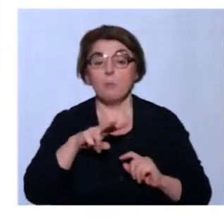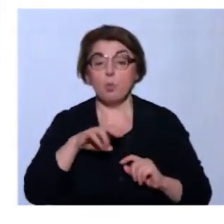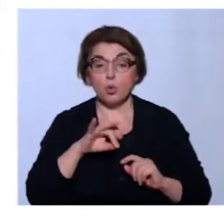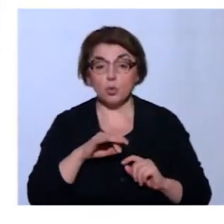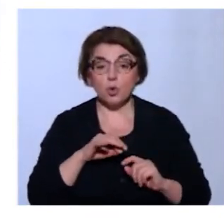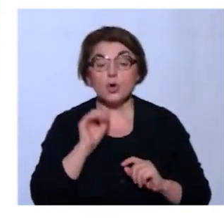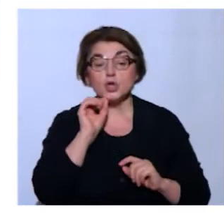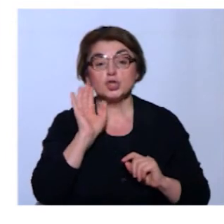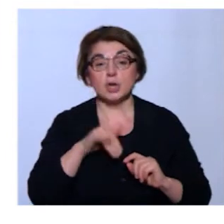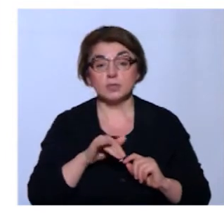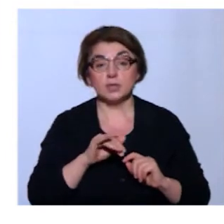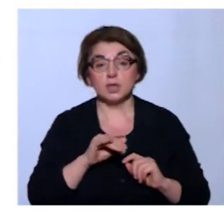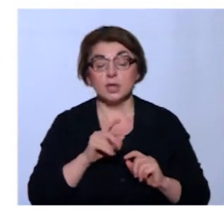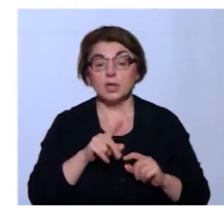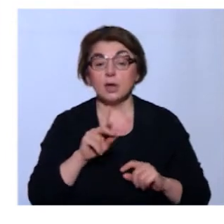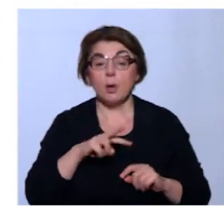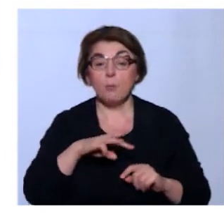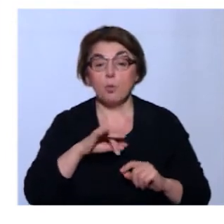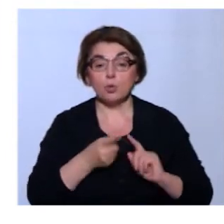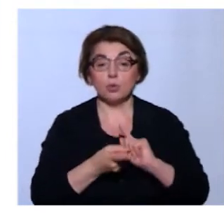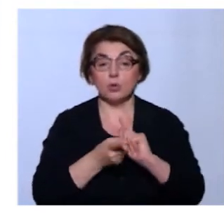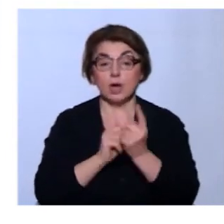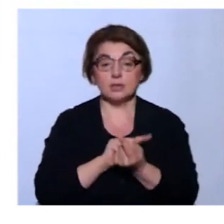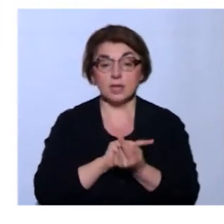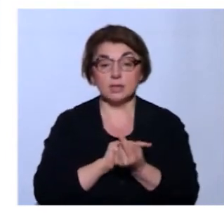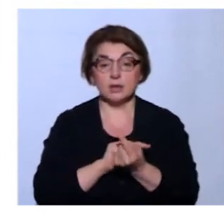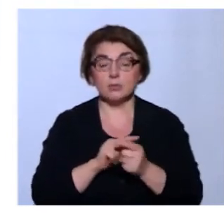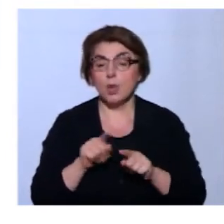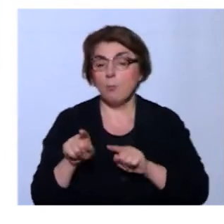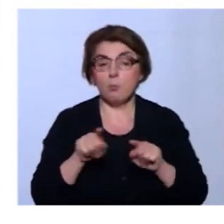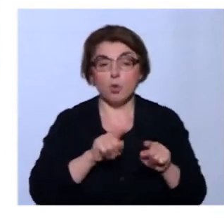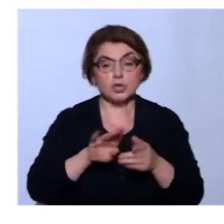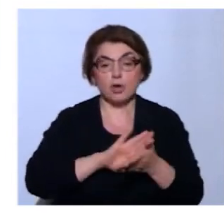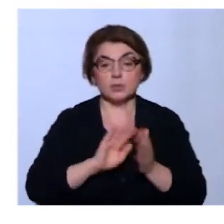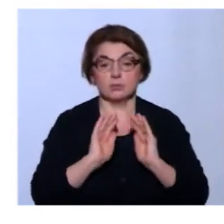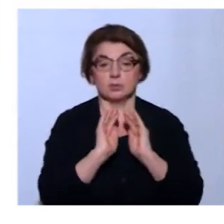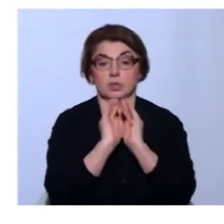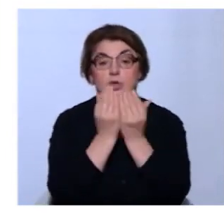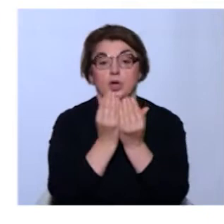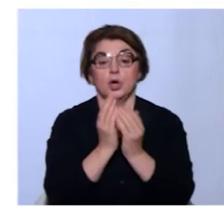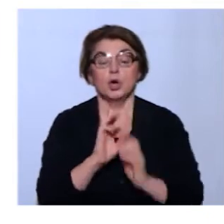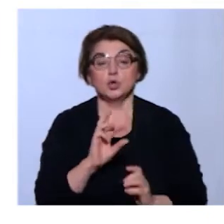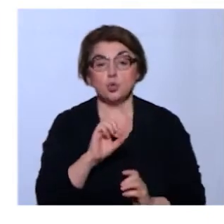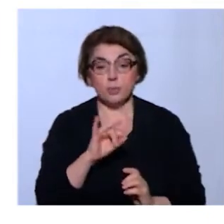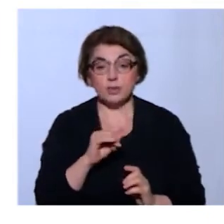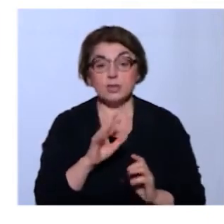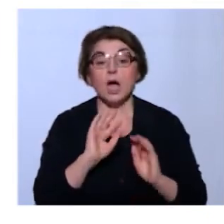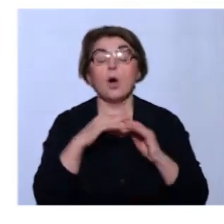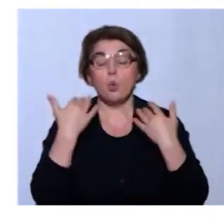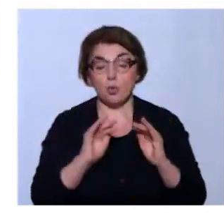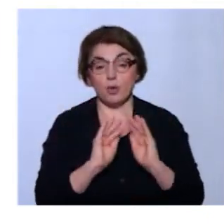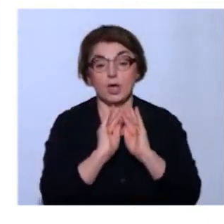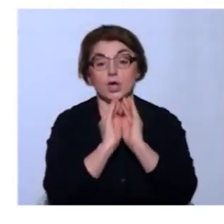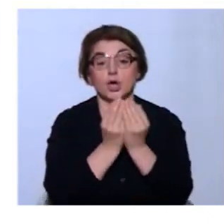და შემდეგ უკვე ის მუხლუხი გარდაიქმნება აი უძრავ ჭუპრად და ჭუპრიდან კიდე